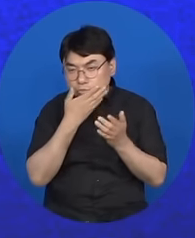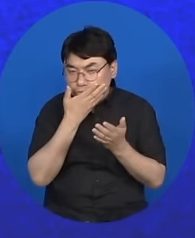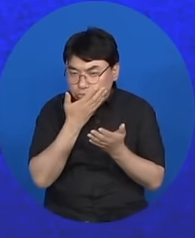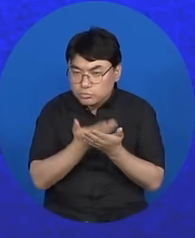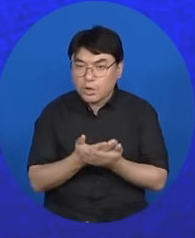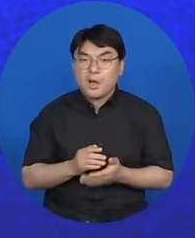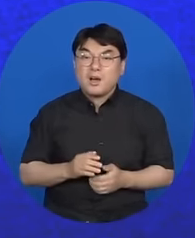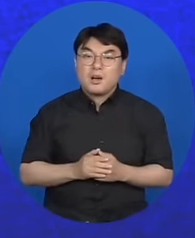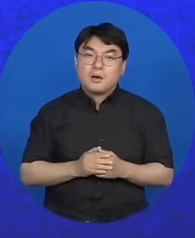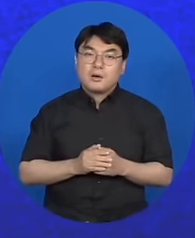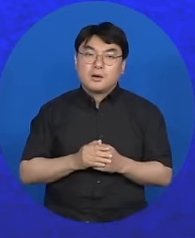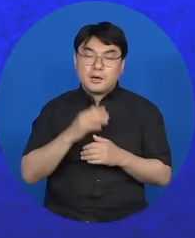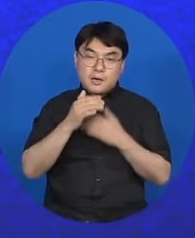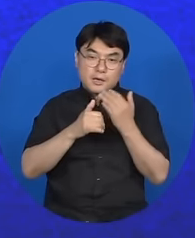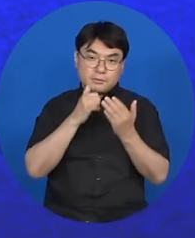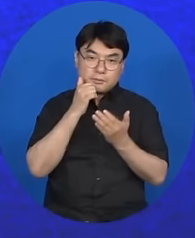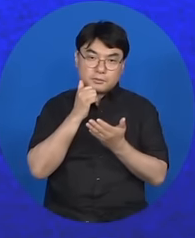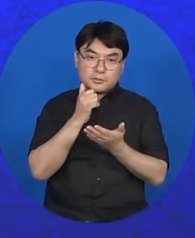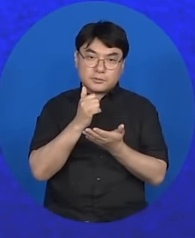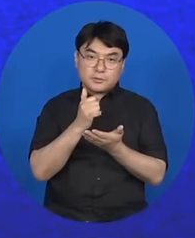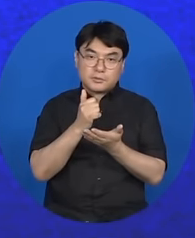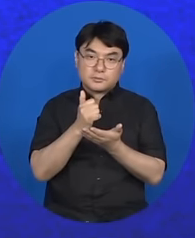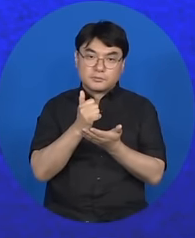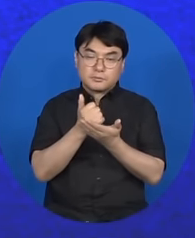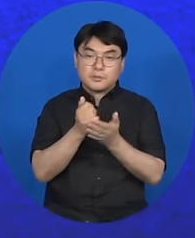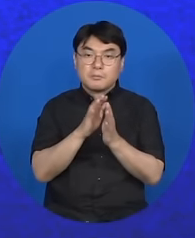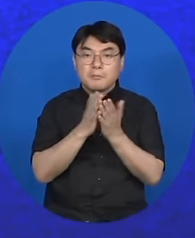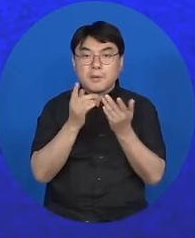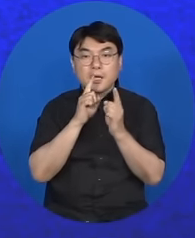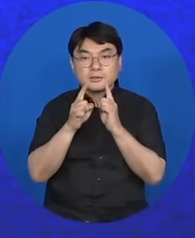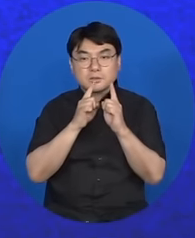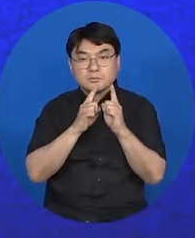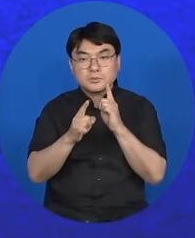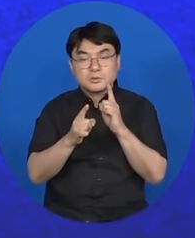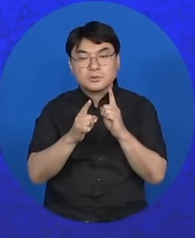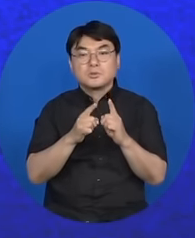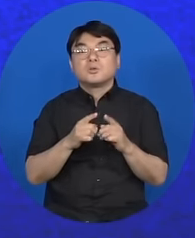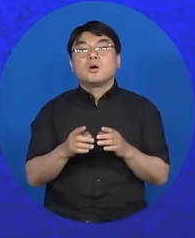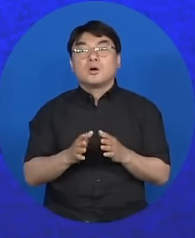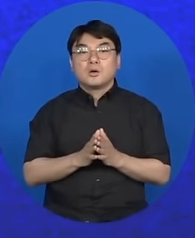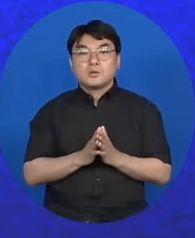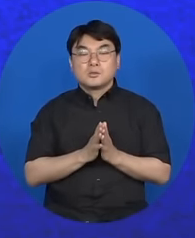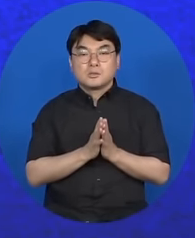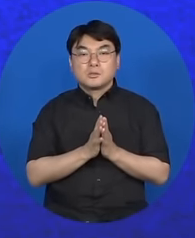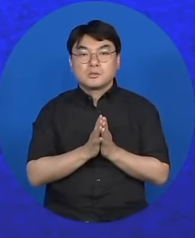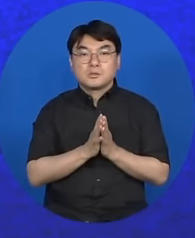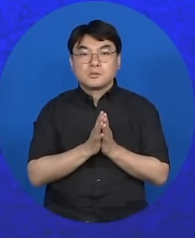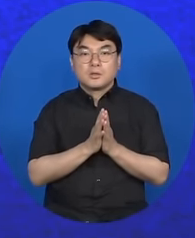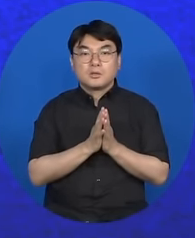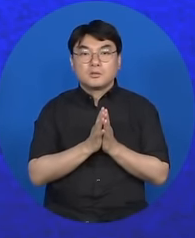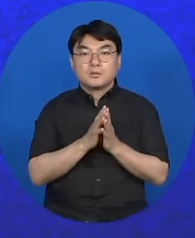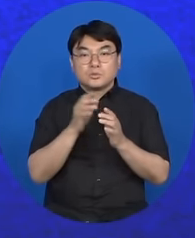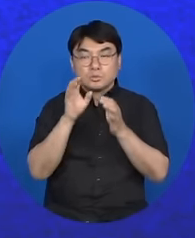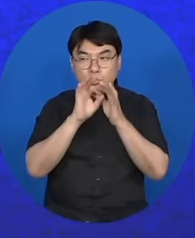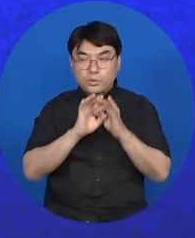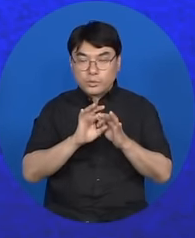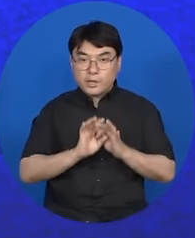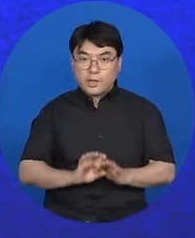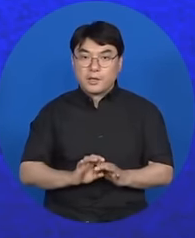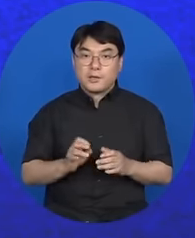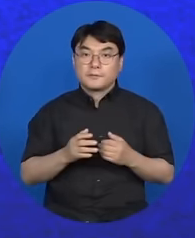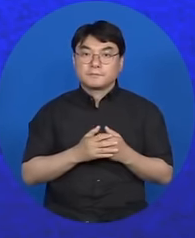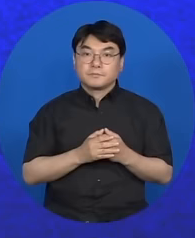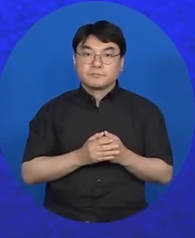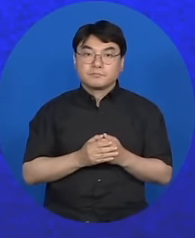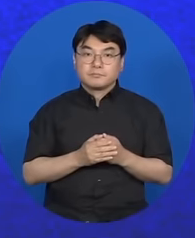하나님께서는 이 말씀을 풀어주고 이 말씀을 통해서 잃어버린 영혼들을 구원하시는 통로로 삼으신다는 것입니다. 제가 2010년에 갔을